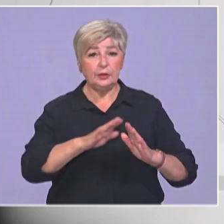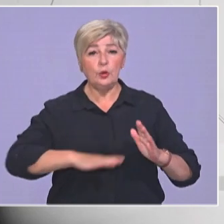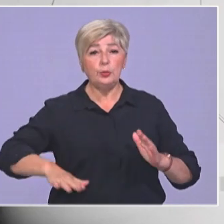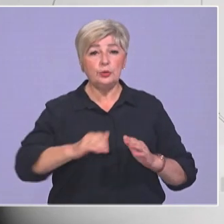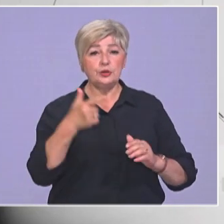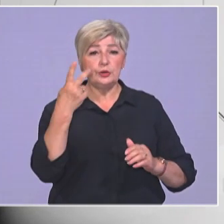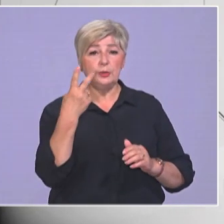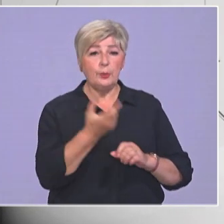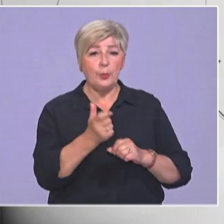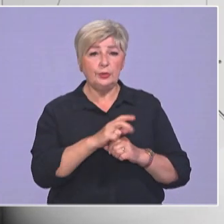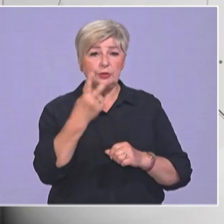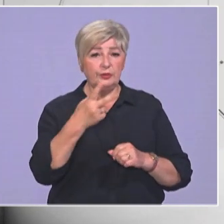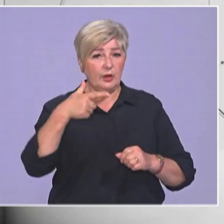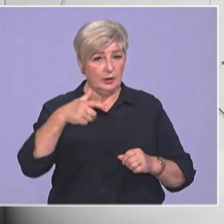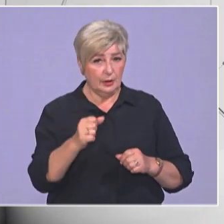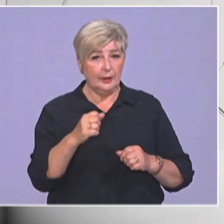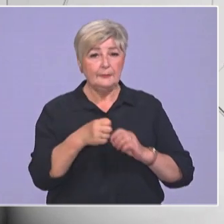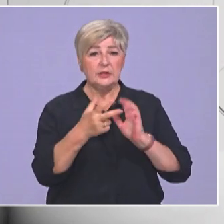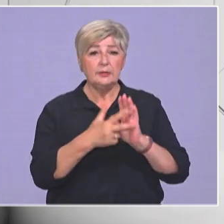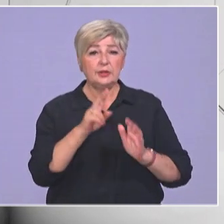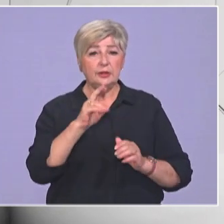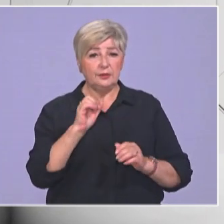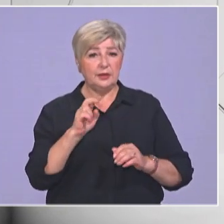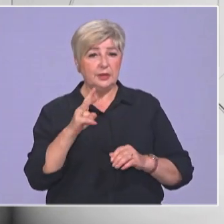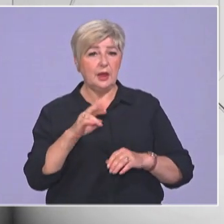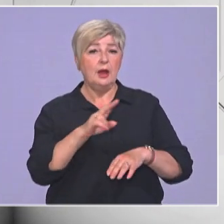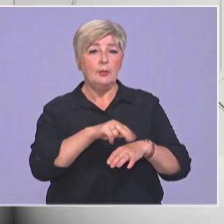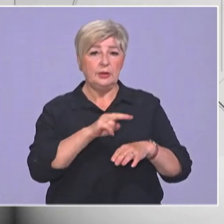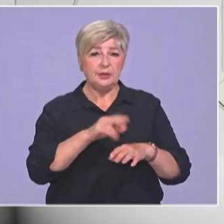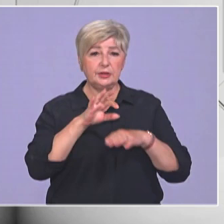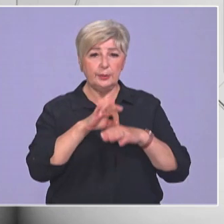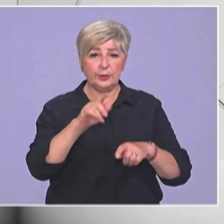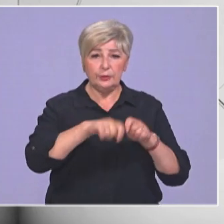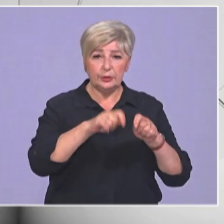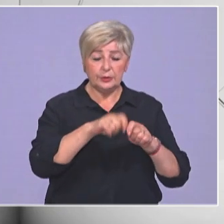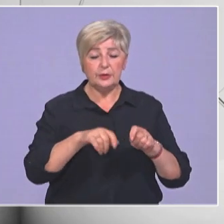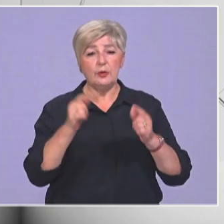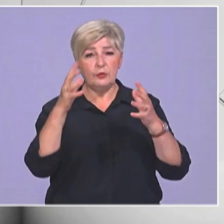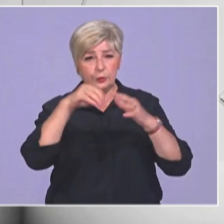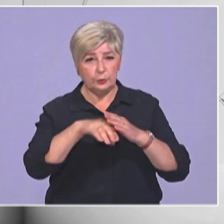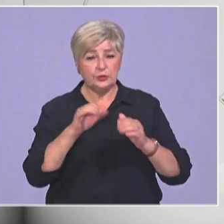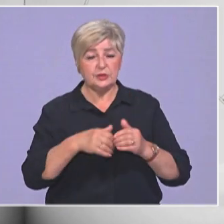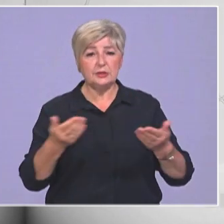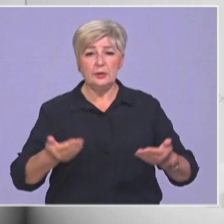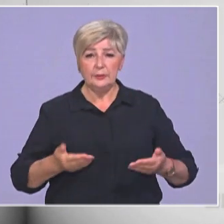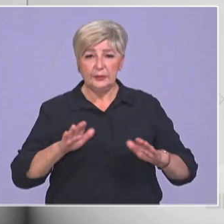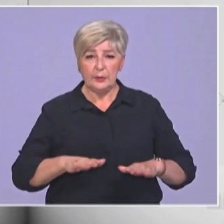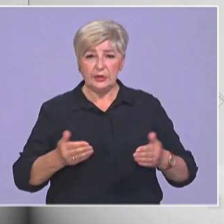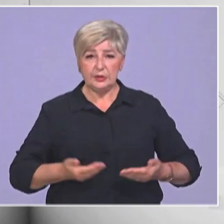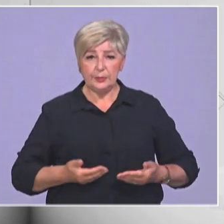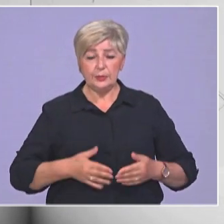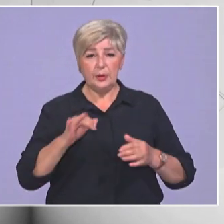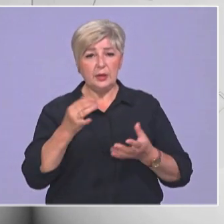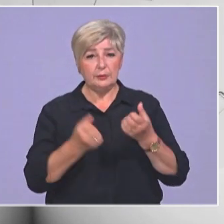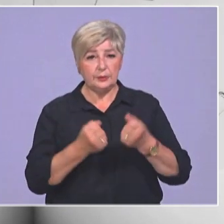гектари. 18 квітня поліцейські провели ряд обшуків, у тому числі за місцем мешкання та в автомобілі підозрюваного. На